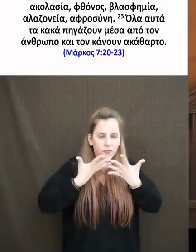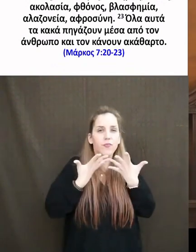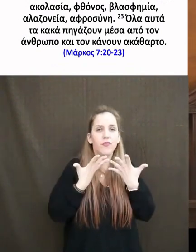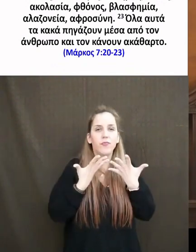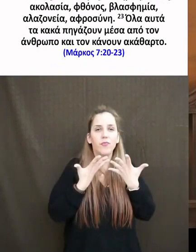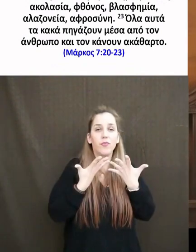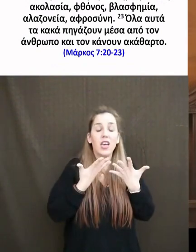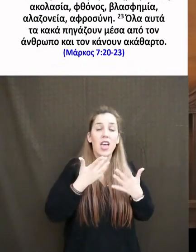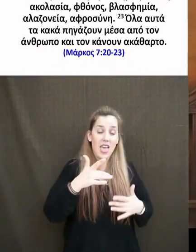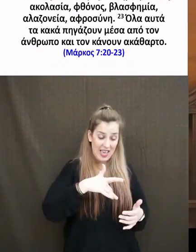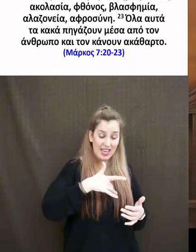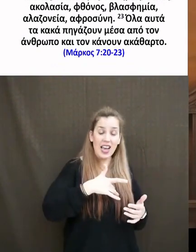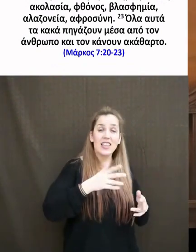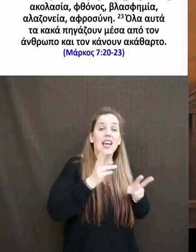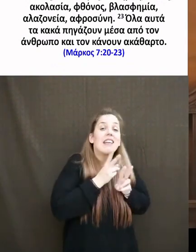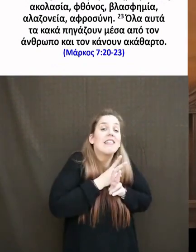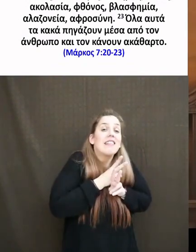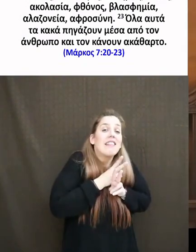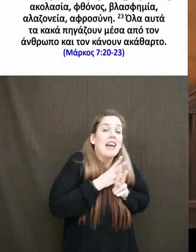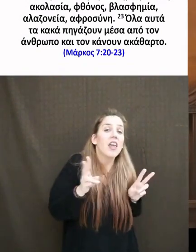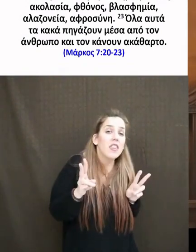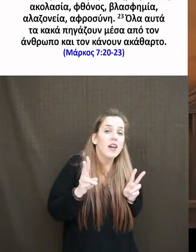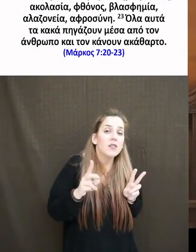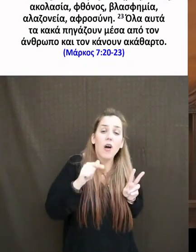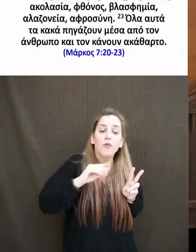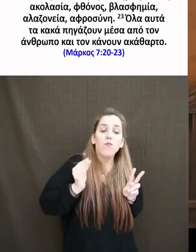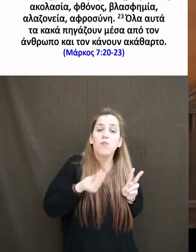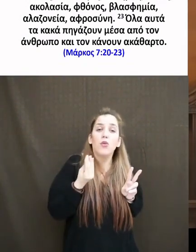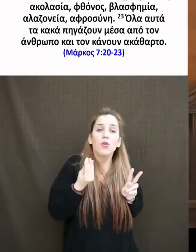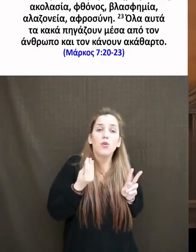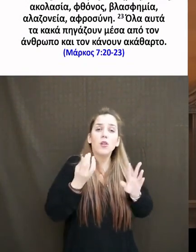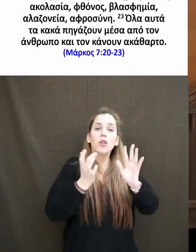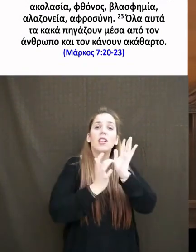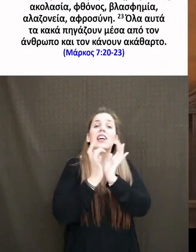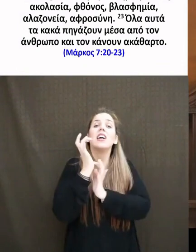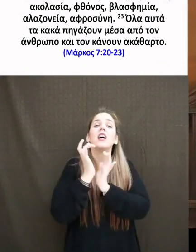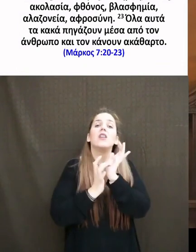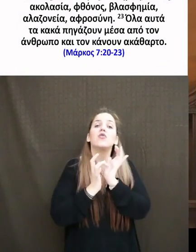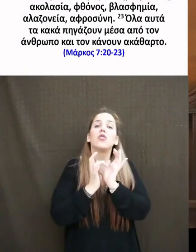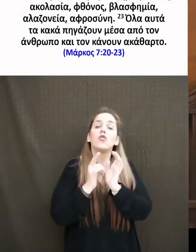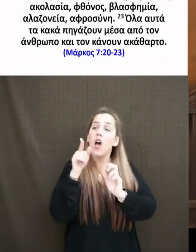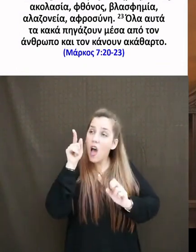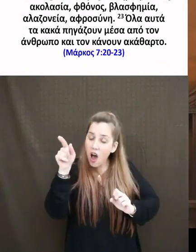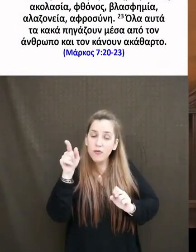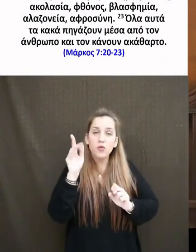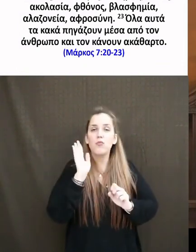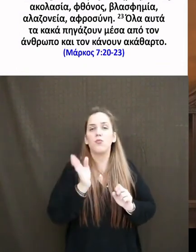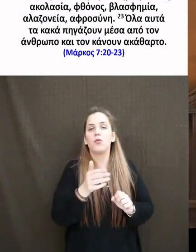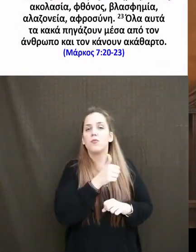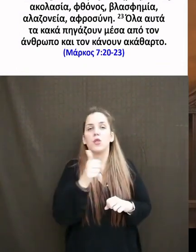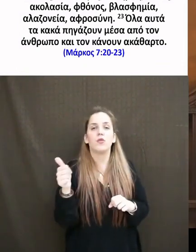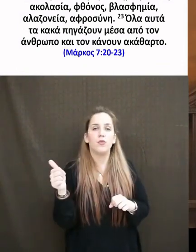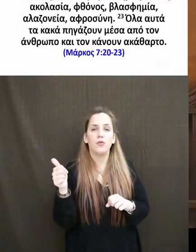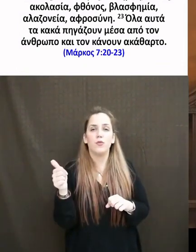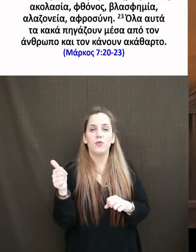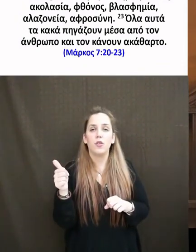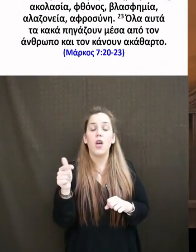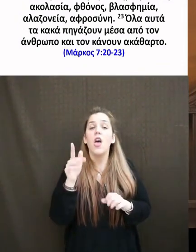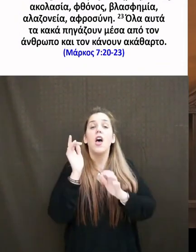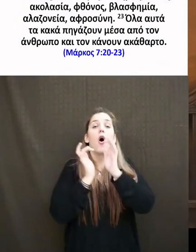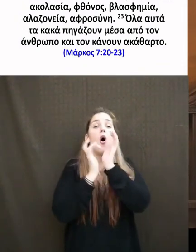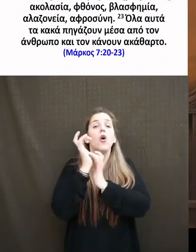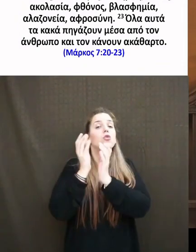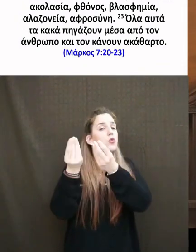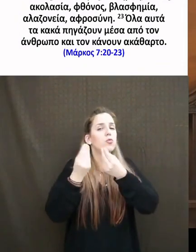καρδιάς μόνο ο Χριστός μπορεί να το κάνει. Μόνο ο Χριστός μπορεί να δώσει συγχώρεση, επειδή μόνο Εκείνος πέθανε για τις αμαρτίες